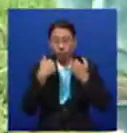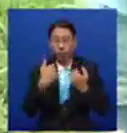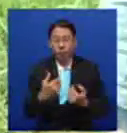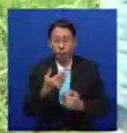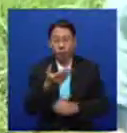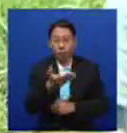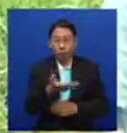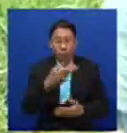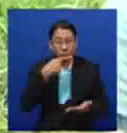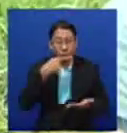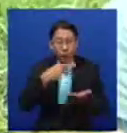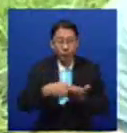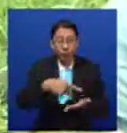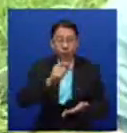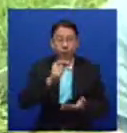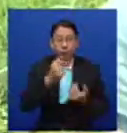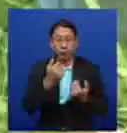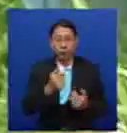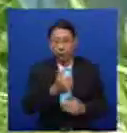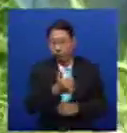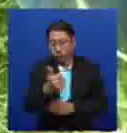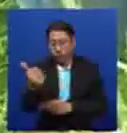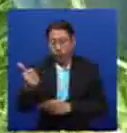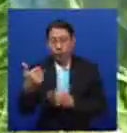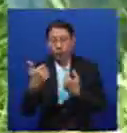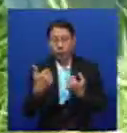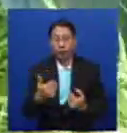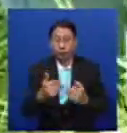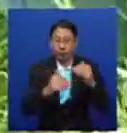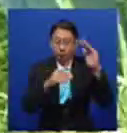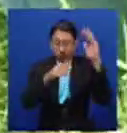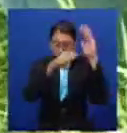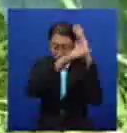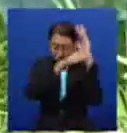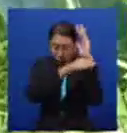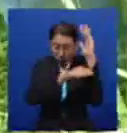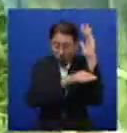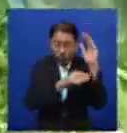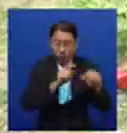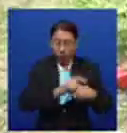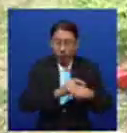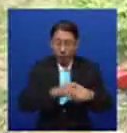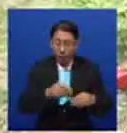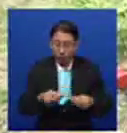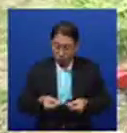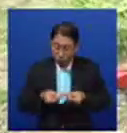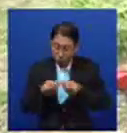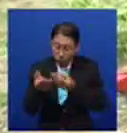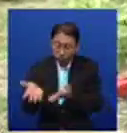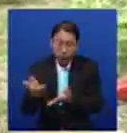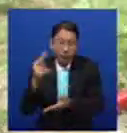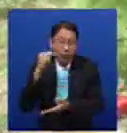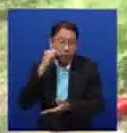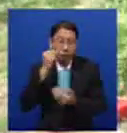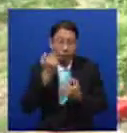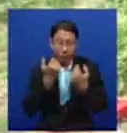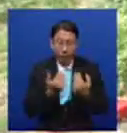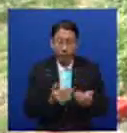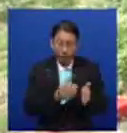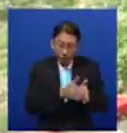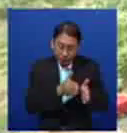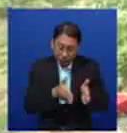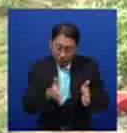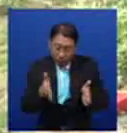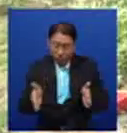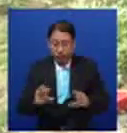อใช้ประโยชน์อื่นใดระหว่างทางทั้งนี้จะมีการกำหนดระยะเวลาและปริมาณการส่งน้ำโดยจะเริ่มปล่อยน้ำในวันนี้เป็นต้นไปนะคะซึ่